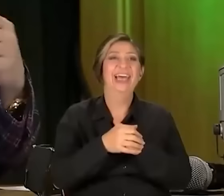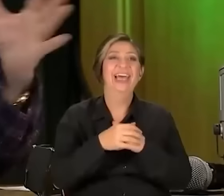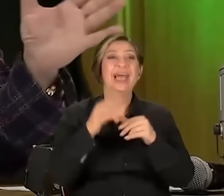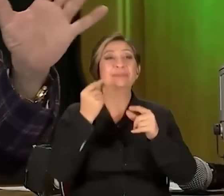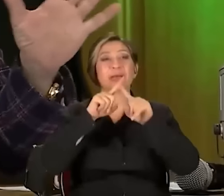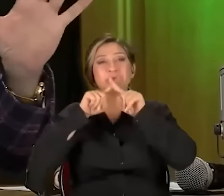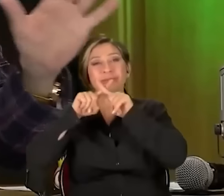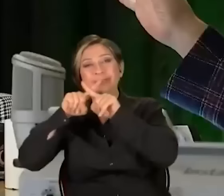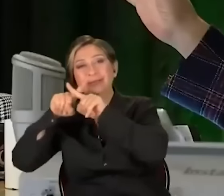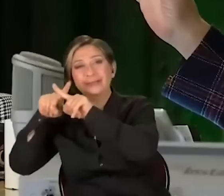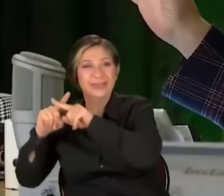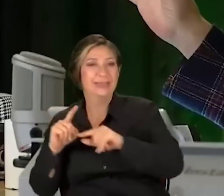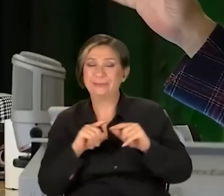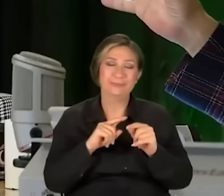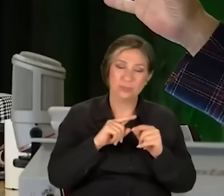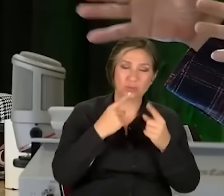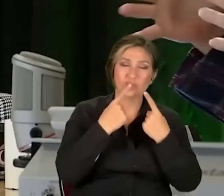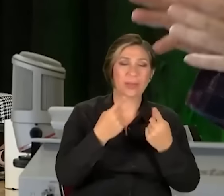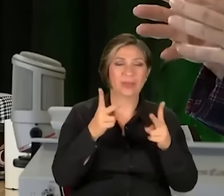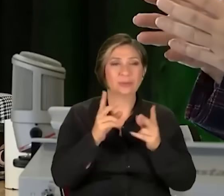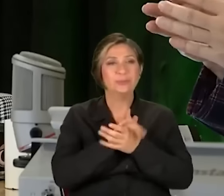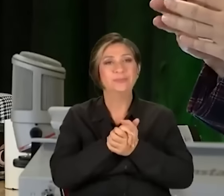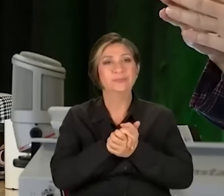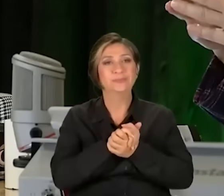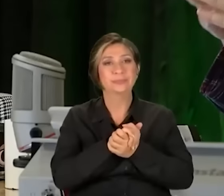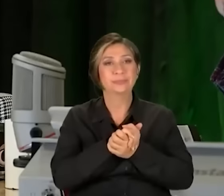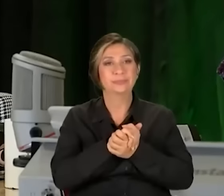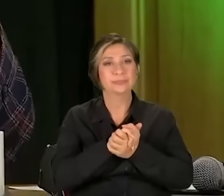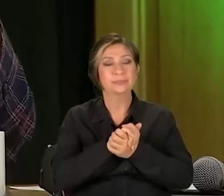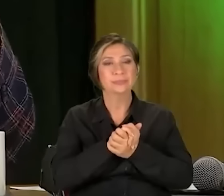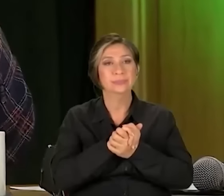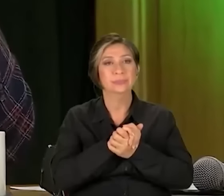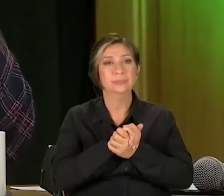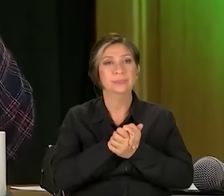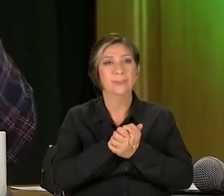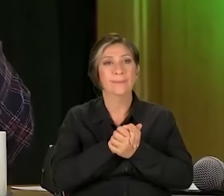gitmiş aslında. Hayır. Söyleyebiliyoruz. Şimdi